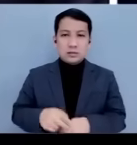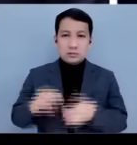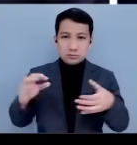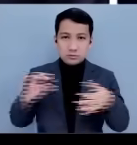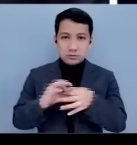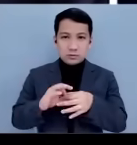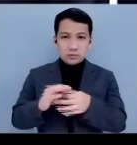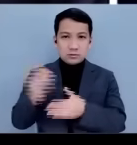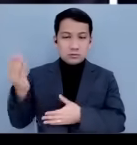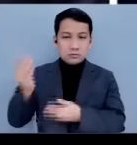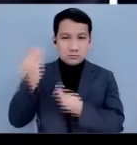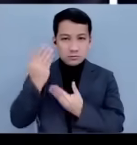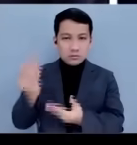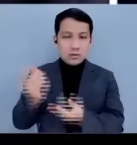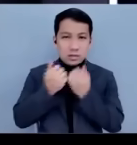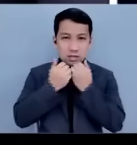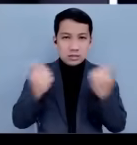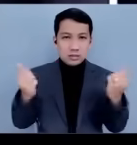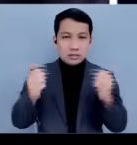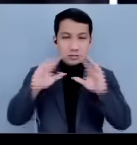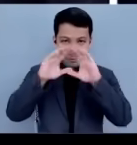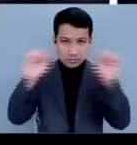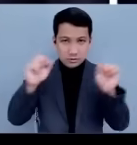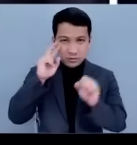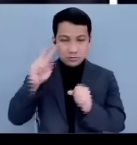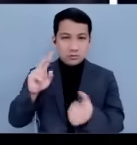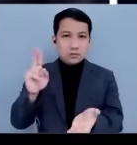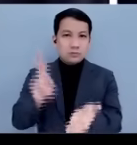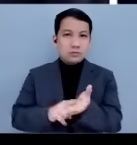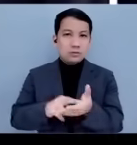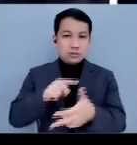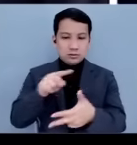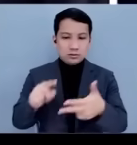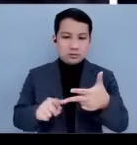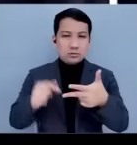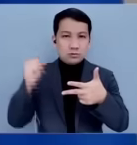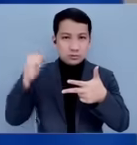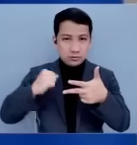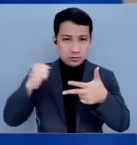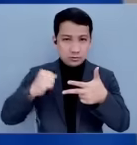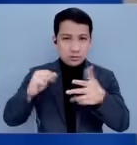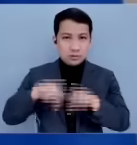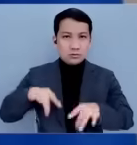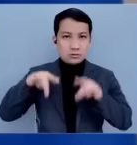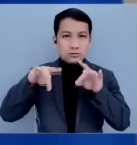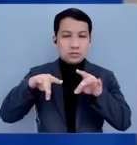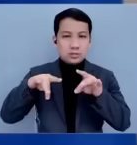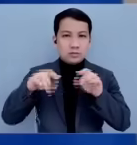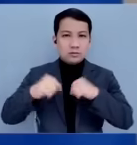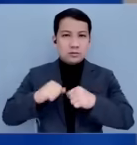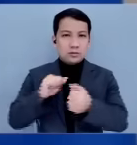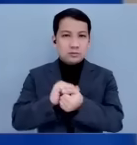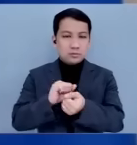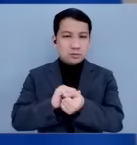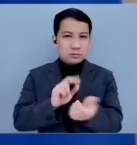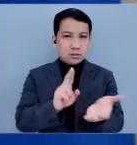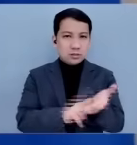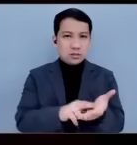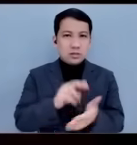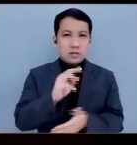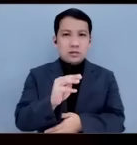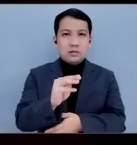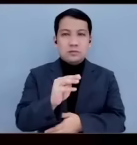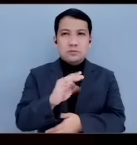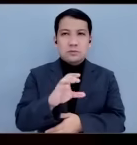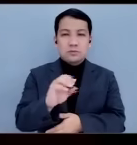naman, inanunsyo ni PBBM na lumagda ng tatlong kasunduan ng Pilipinas at Australia, kabilang sa sinelyuhan ng Memorandum of Understanding